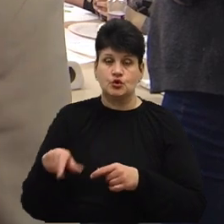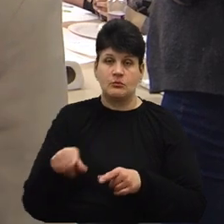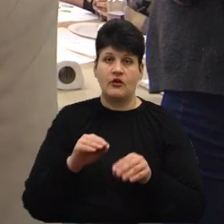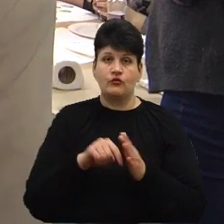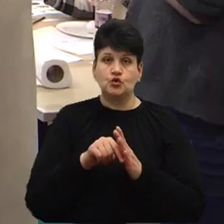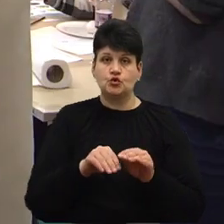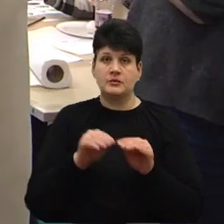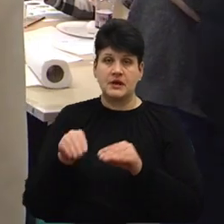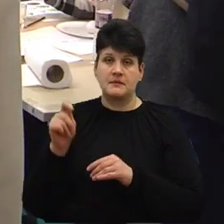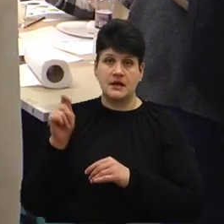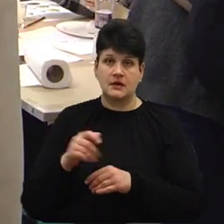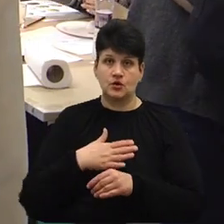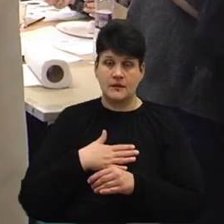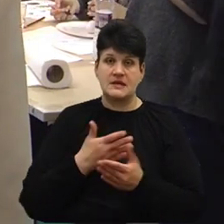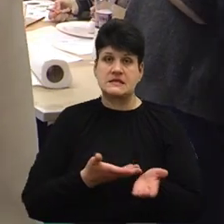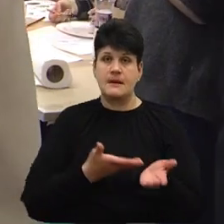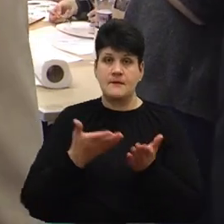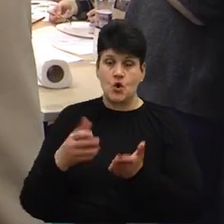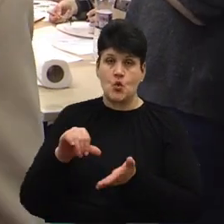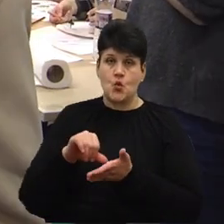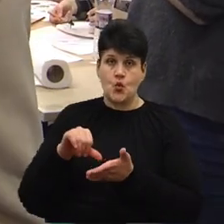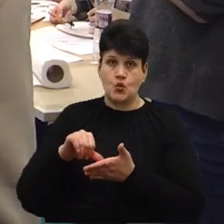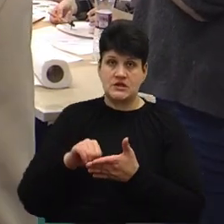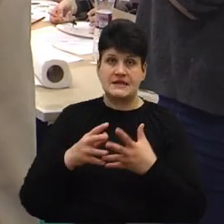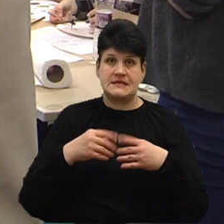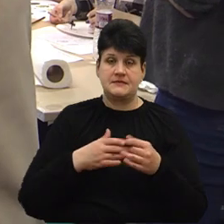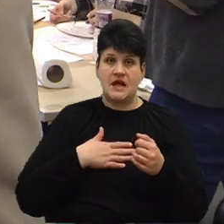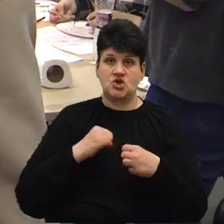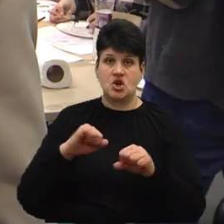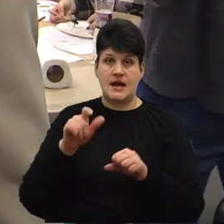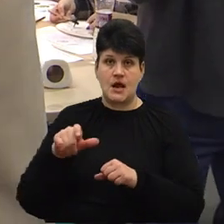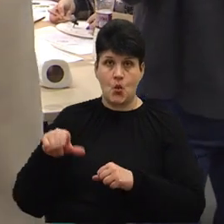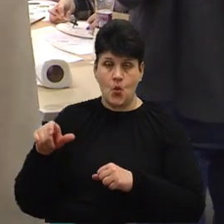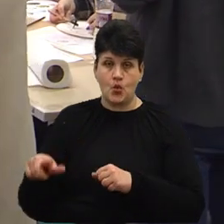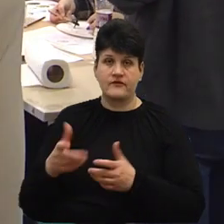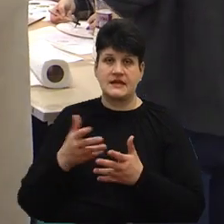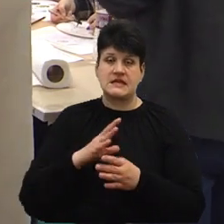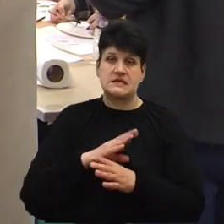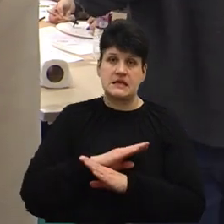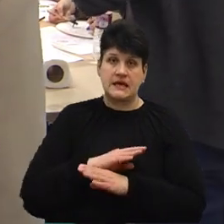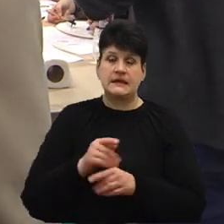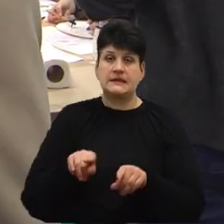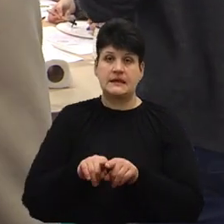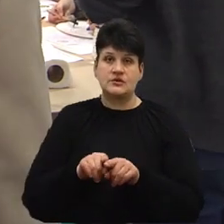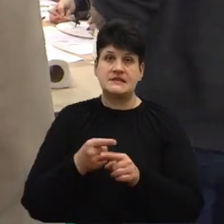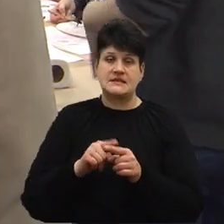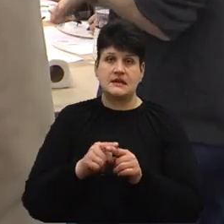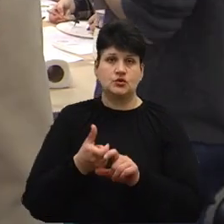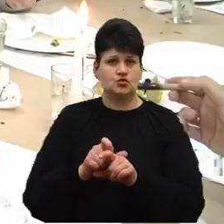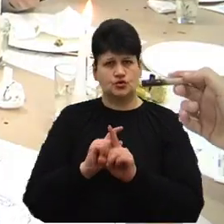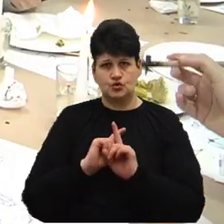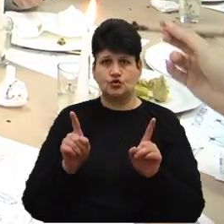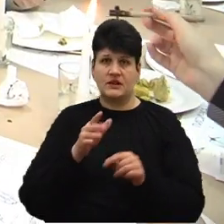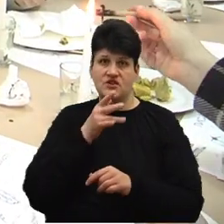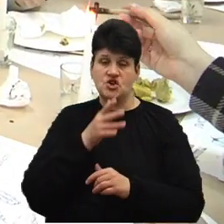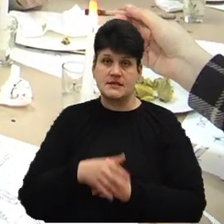котрі приїхали до нас. Ми також запрошували до участі сім'ї наших героїв, які загинули. Це такий дуже особливий для нас